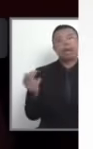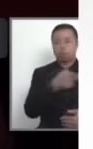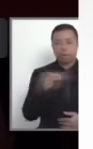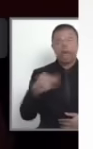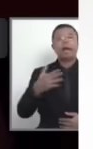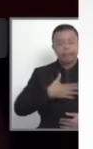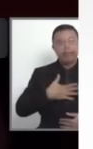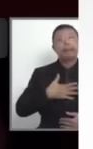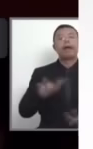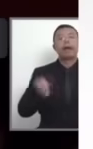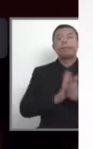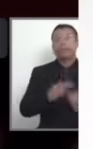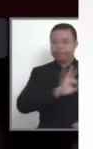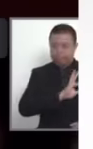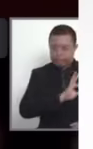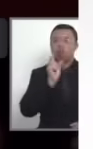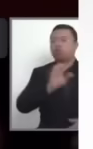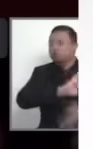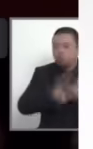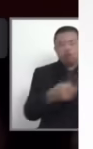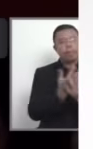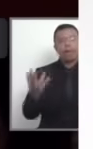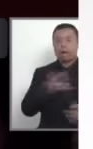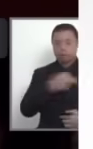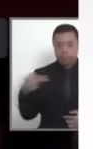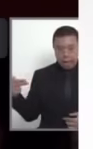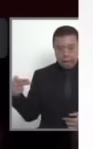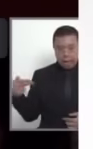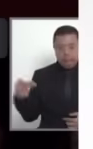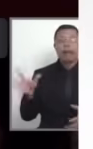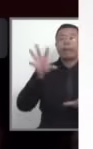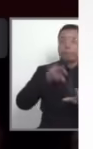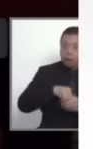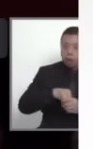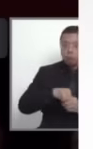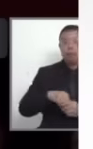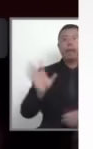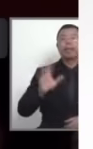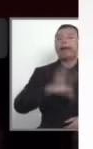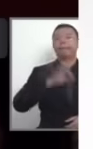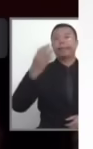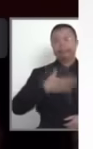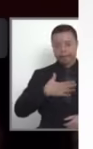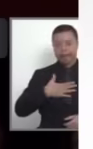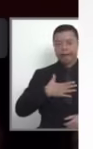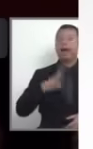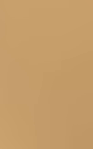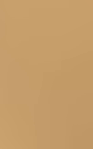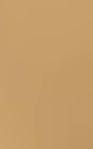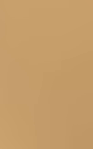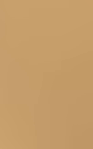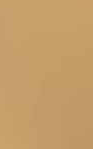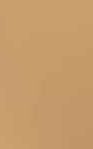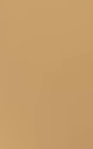calon presiden yang terbaik untuk pilihan masyarakat di 14 Februari 2024 nanti. Oke, baik, Bang Andre Rosiade. Nah, berikutnya kita juga